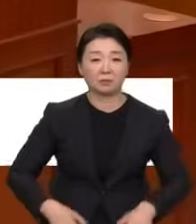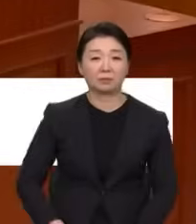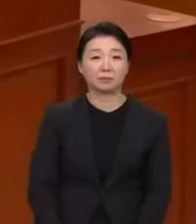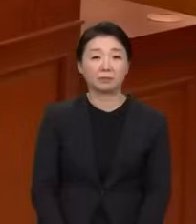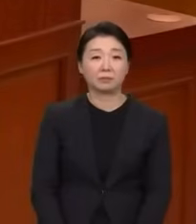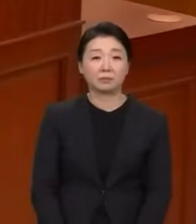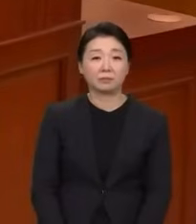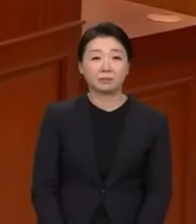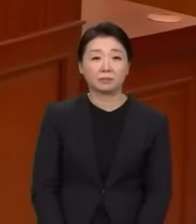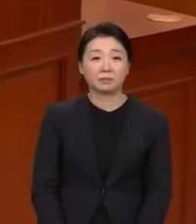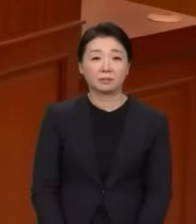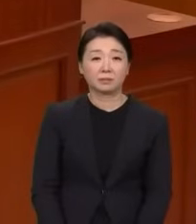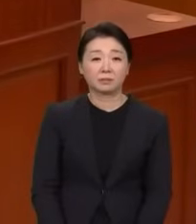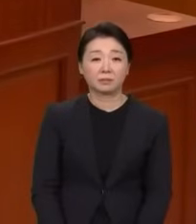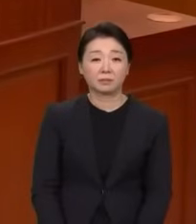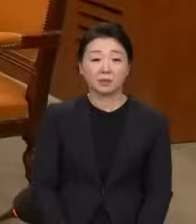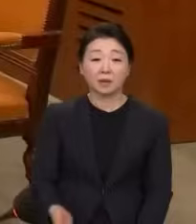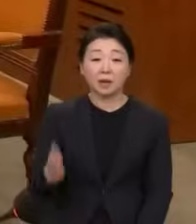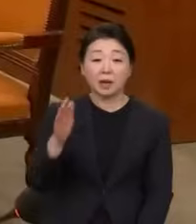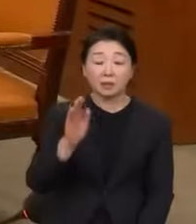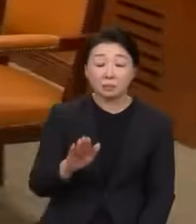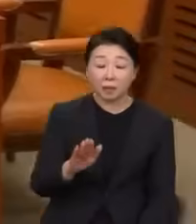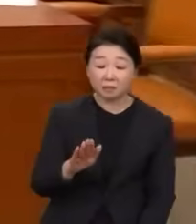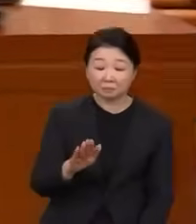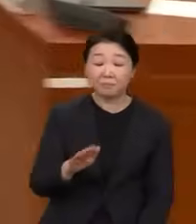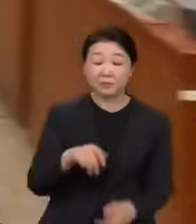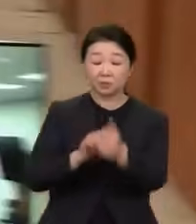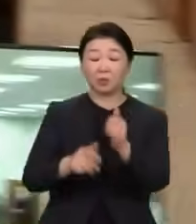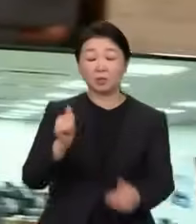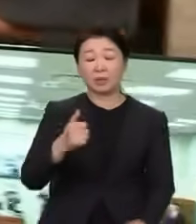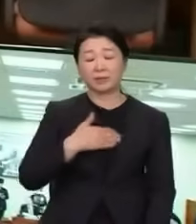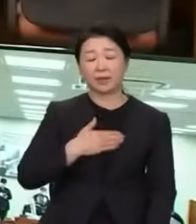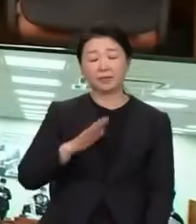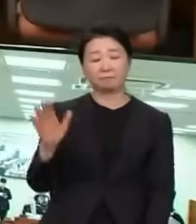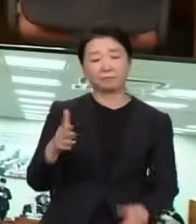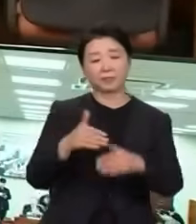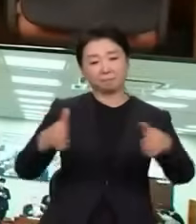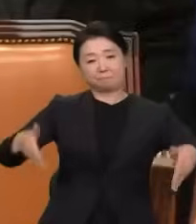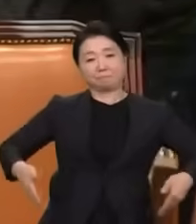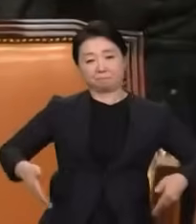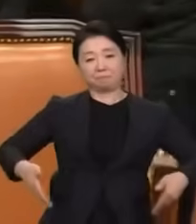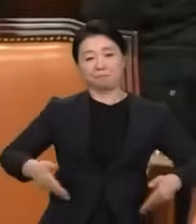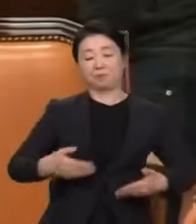합니다. 하지만 한기호 위원장이 자신의 소관 업무가 아니라며 퇴장하면서